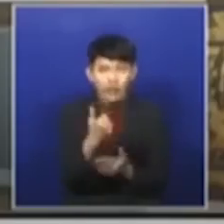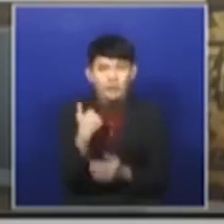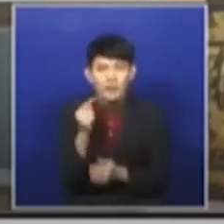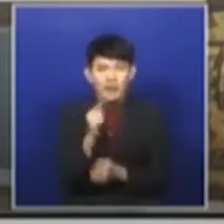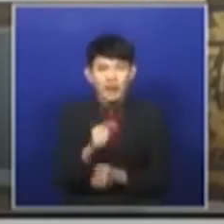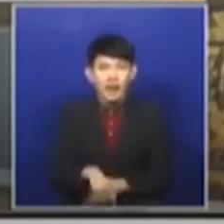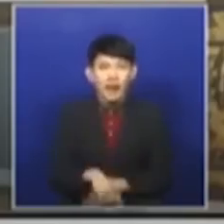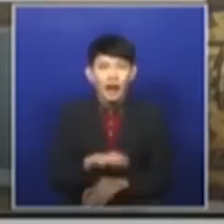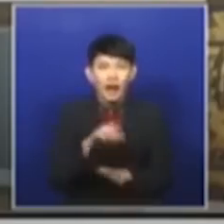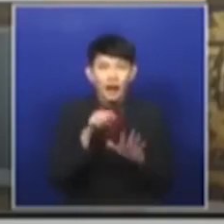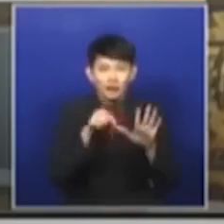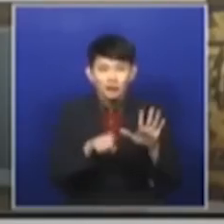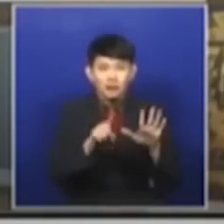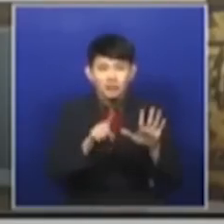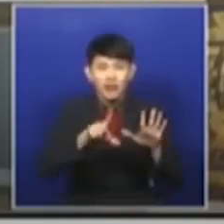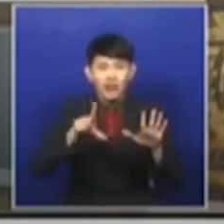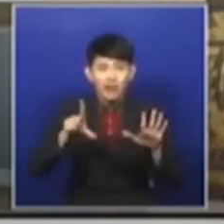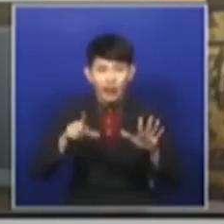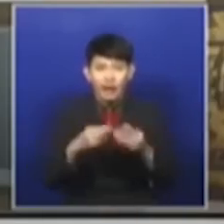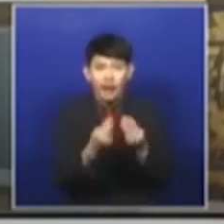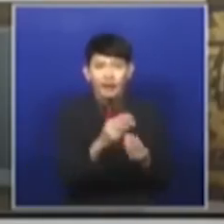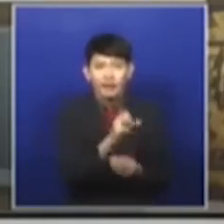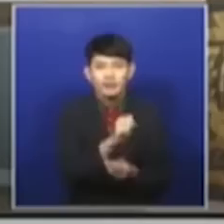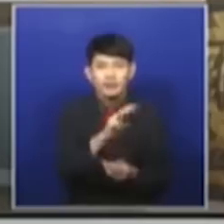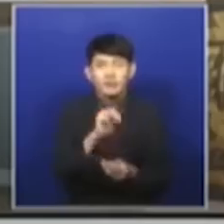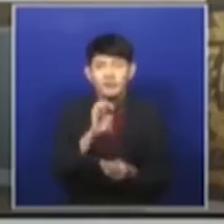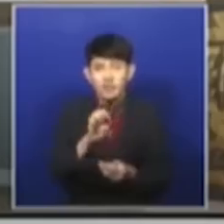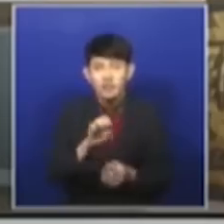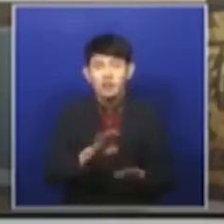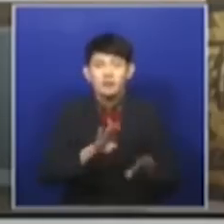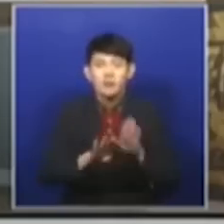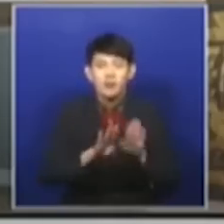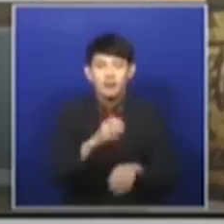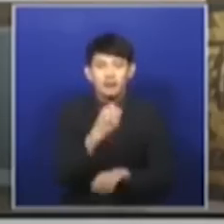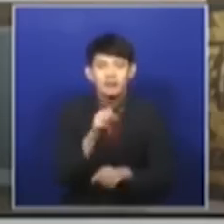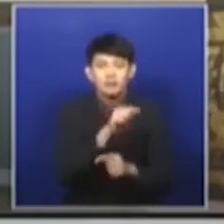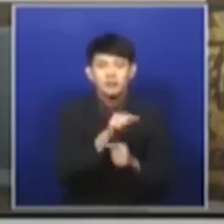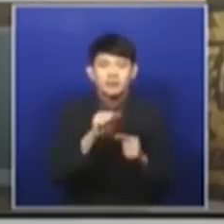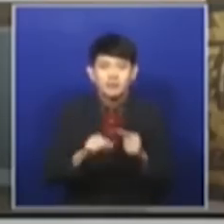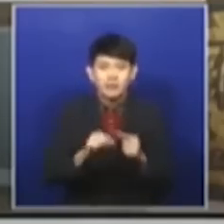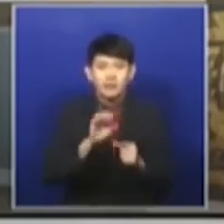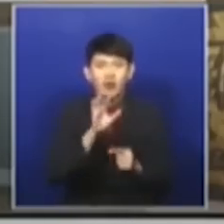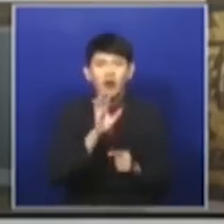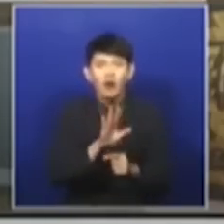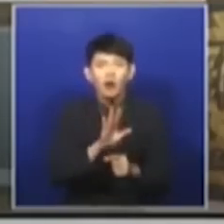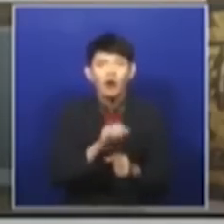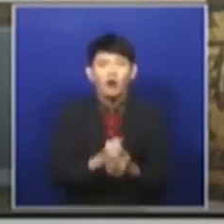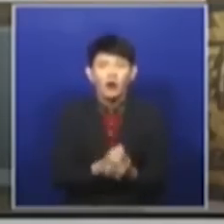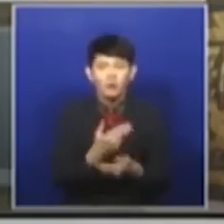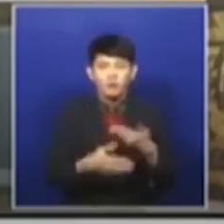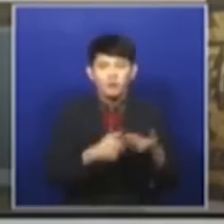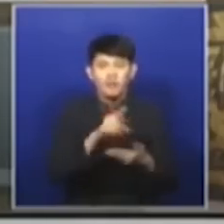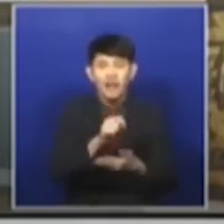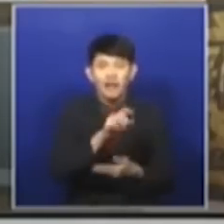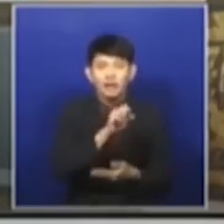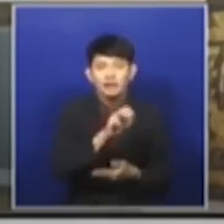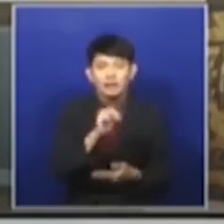ให้ SME 5.1 ล้านล้านบาทหรือคิดเป็นประมาณ 10% ของตลาดสินเชื่อ SME เท่านั้นเอง